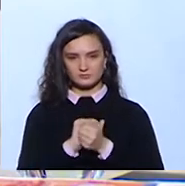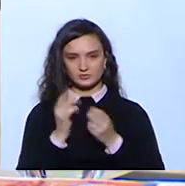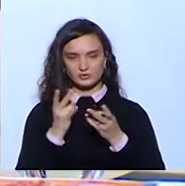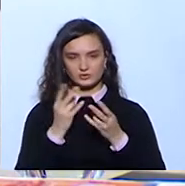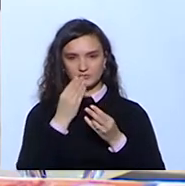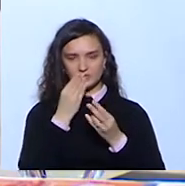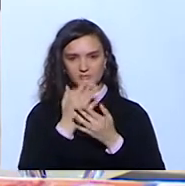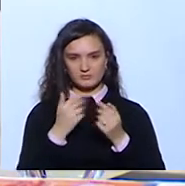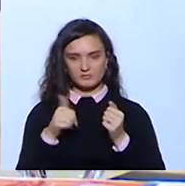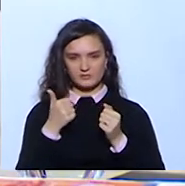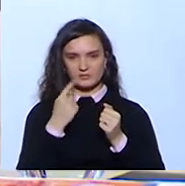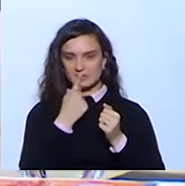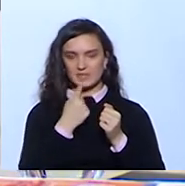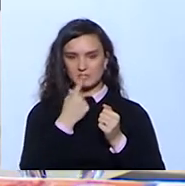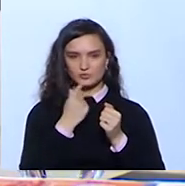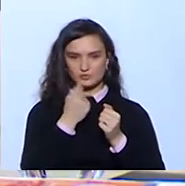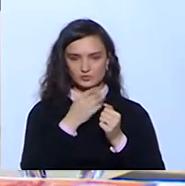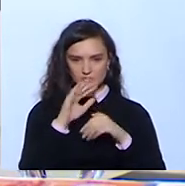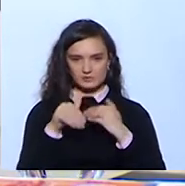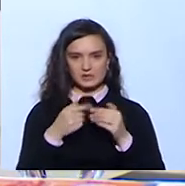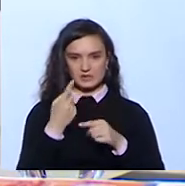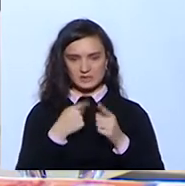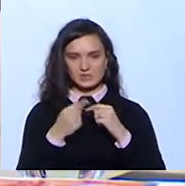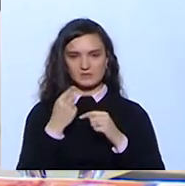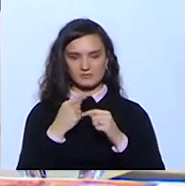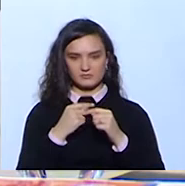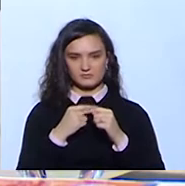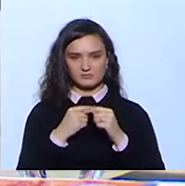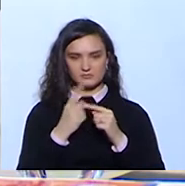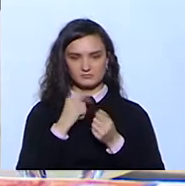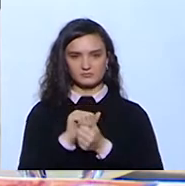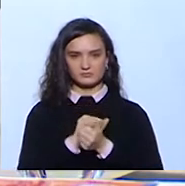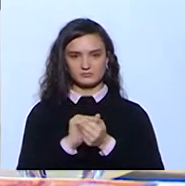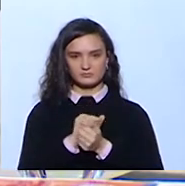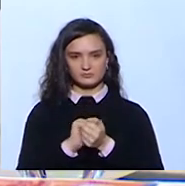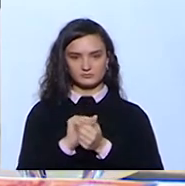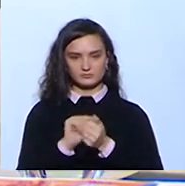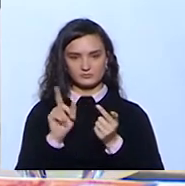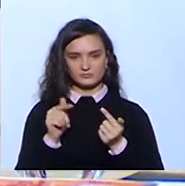ჭირდება საკვები ჯერ წაიღოს კბილებს შორის, შემდეგ ისევ გადმოიტანოს და გადაიტანოს პირის ღრუში უკან.